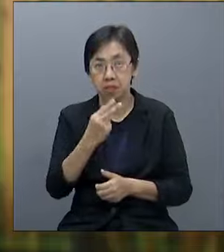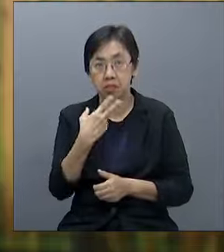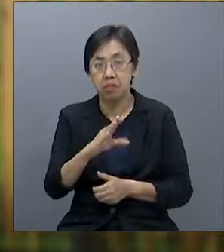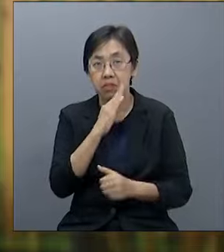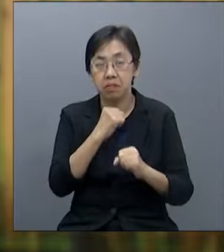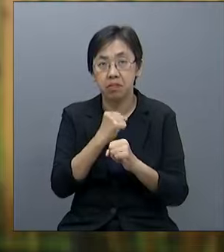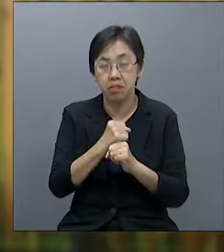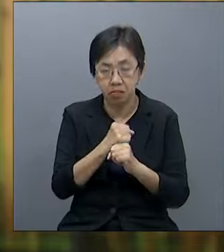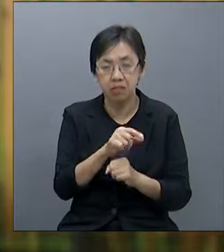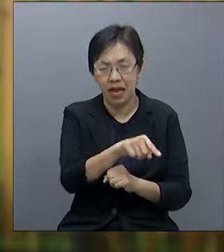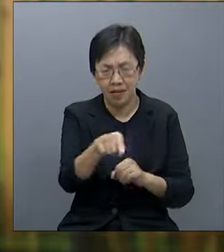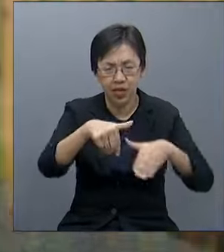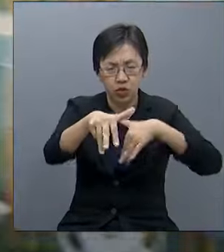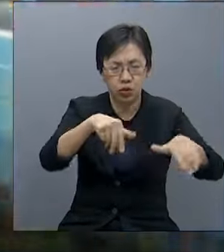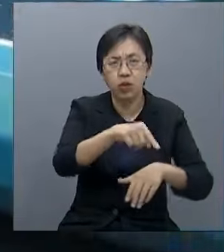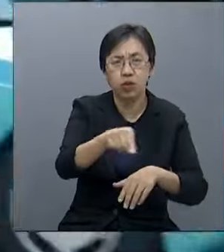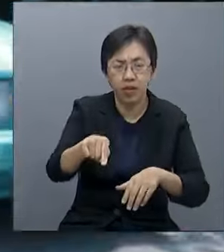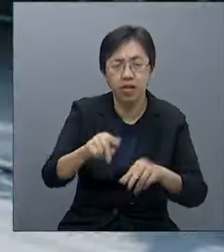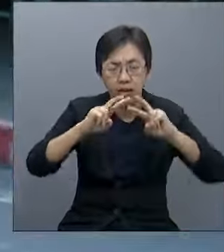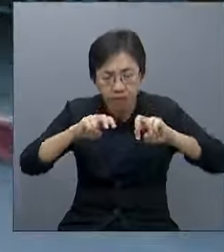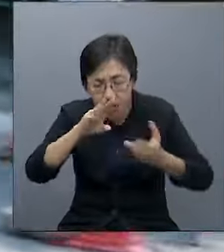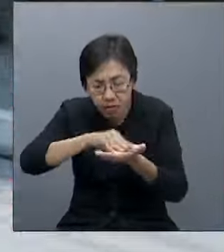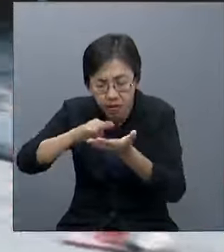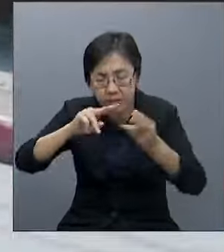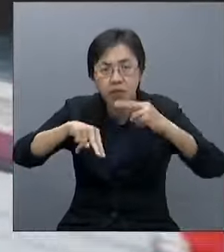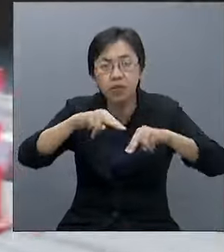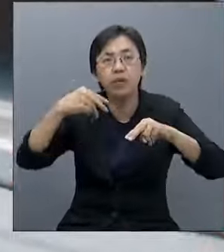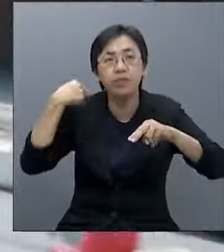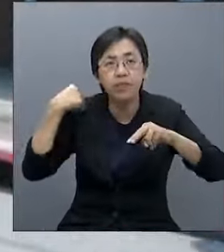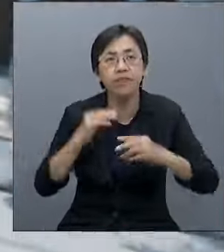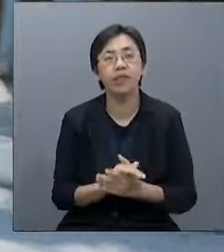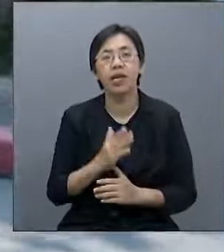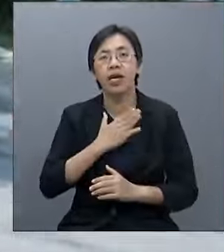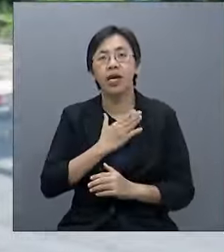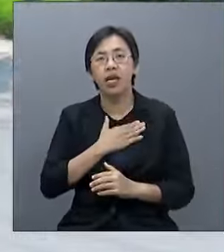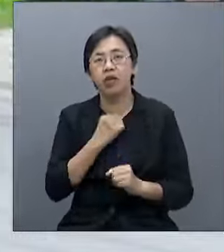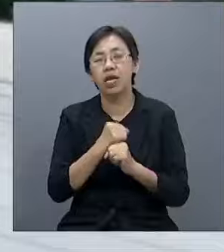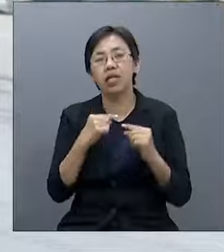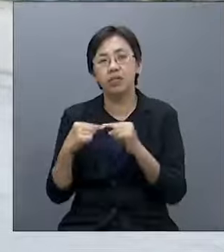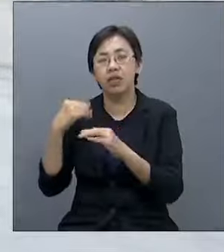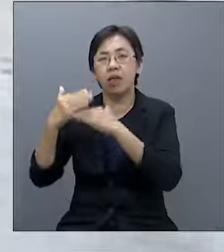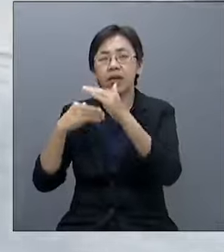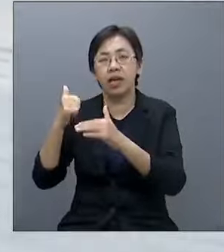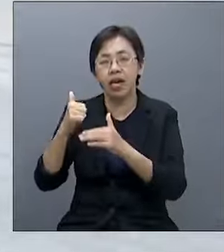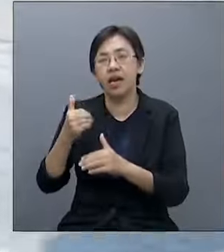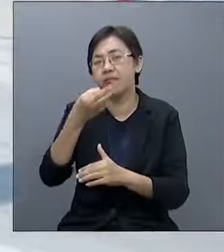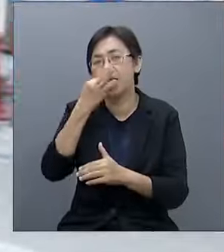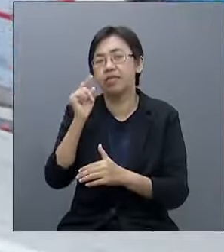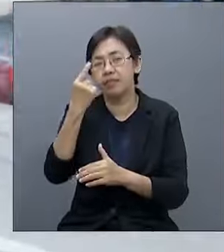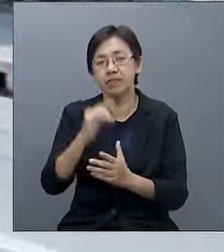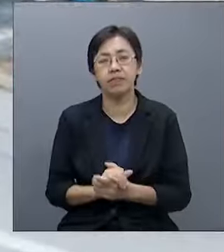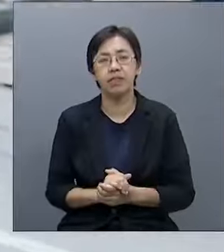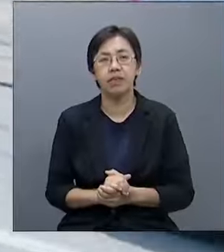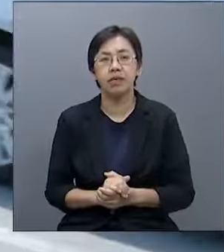ามีพื้นที่อยู่แล้วเรามีการเซอร์เวย์อยู่แล้วน่าจะเป็นสิ่งที่เราน่าจะต้องไปต่อยอดมากกว่าที่ไปทำใหม่ต้องบอกว่าผลตอนนี้คน